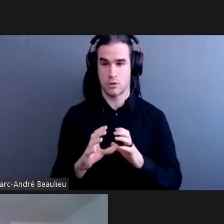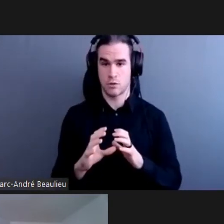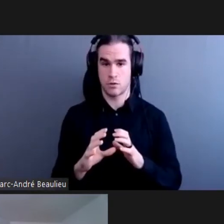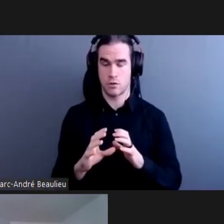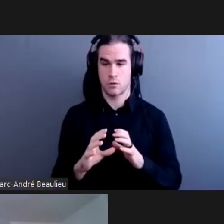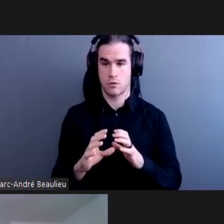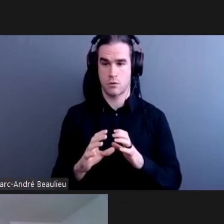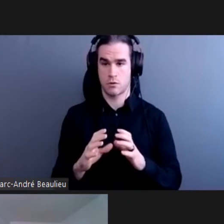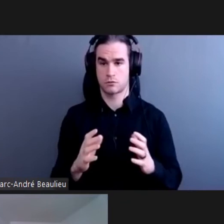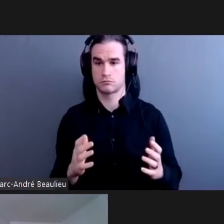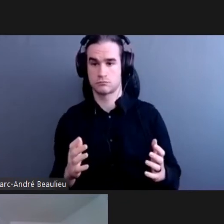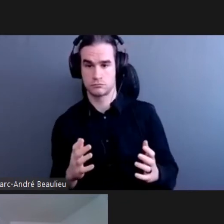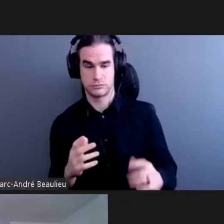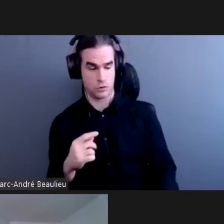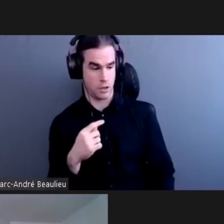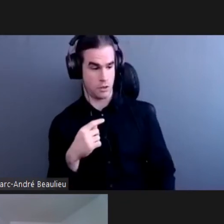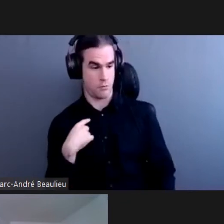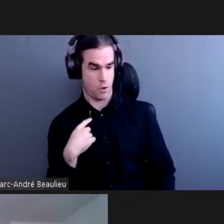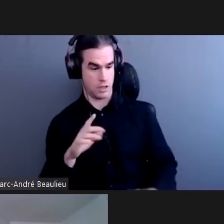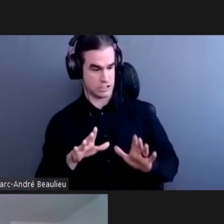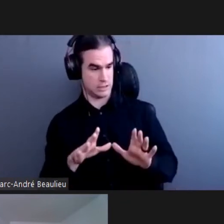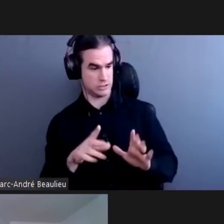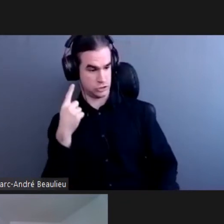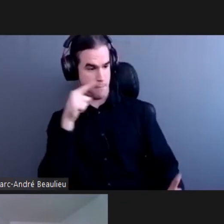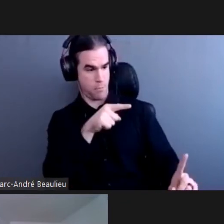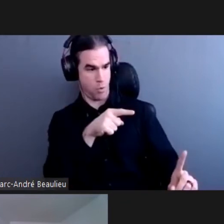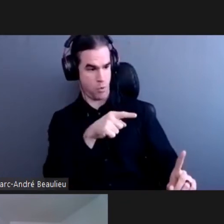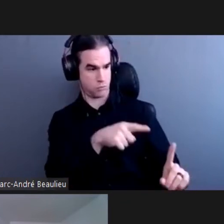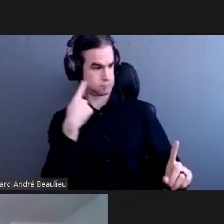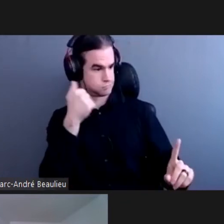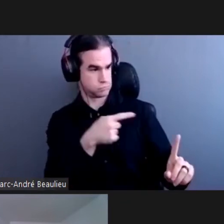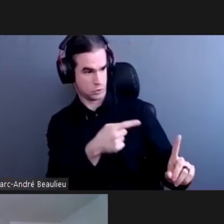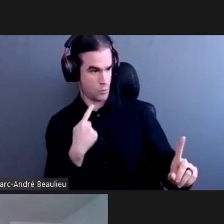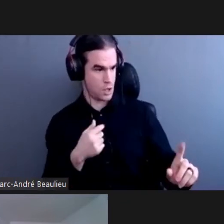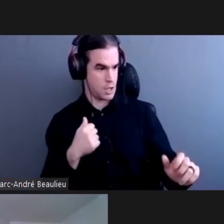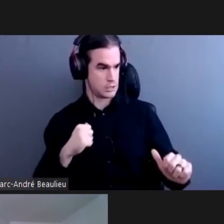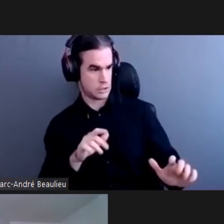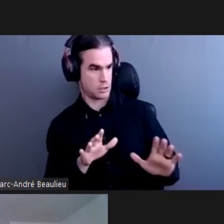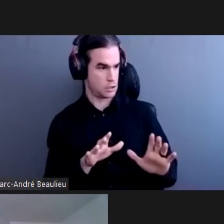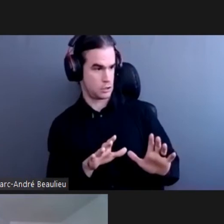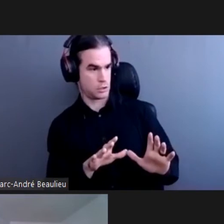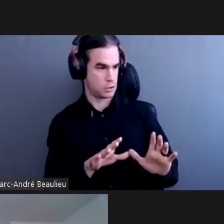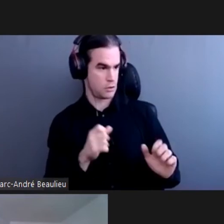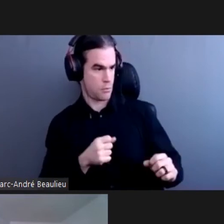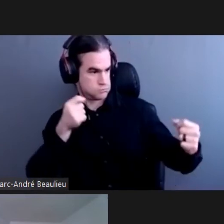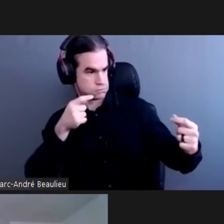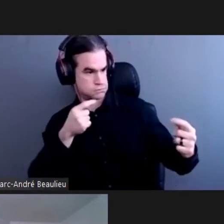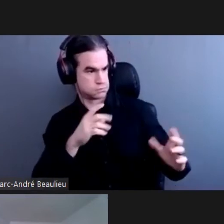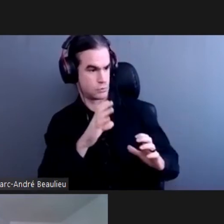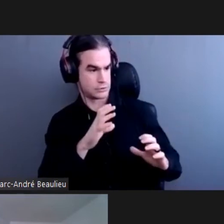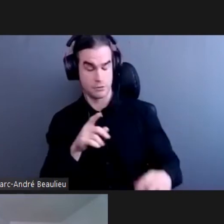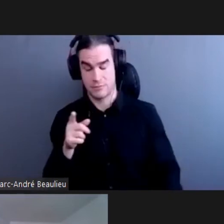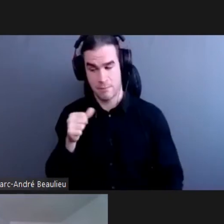personne qui s'adresse à la personne qui a de la difficulté à entendre, et pour effectivement faire soulever ce point-là que vous mentionnez,